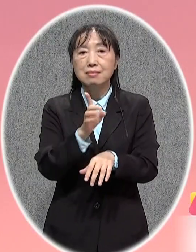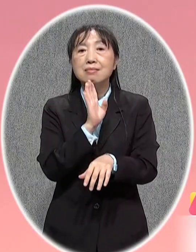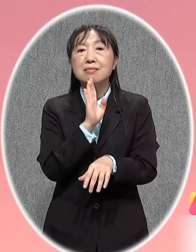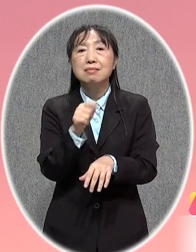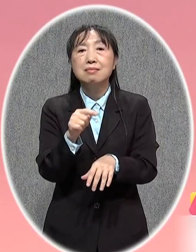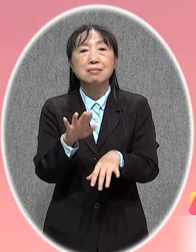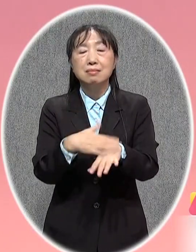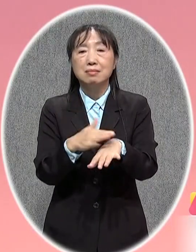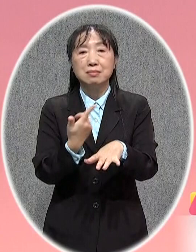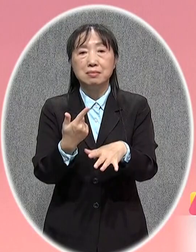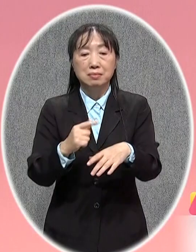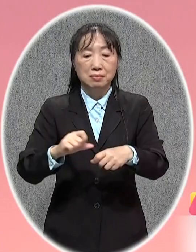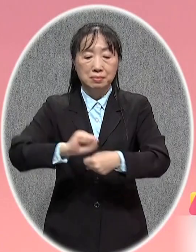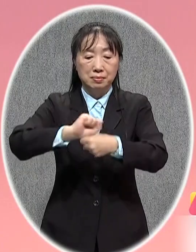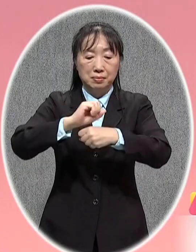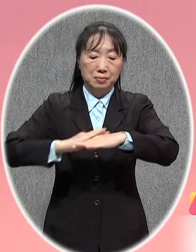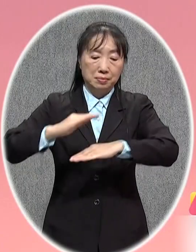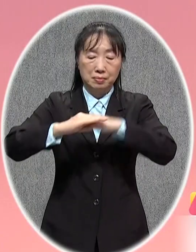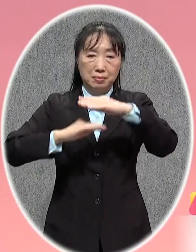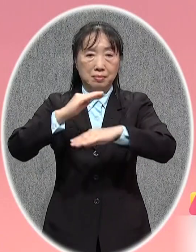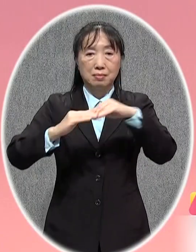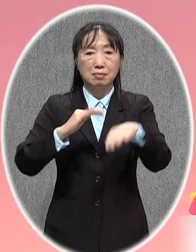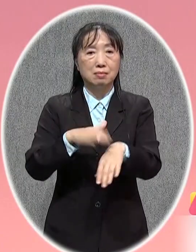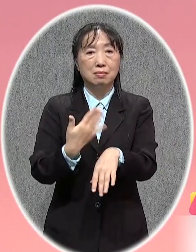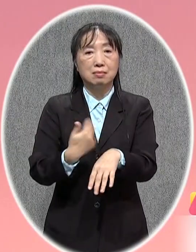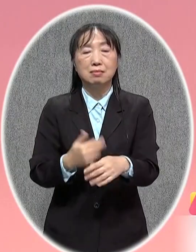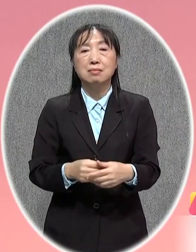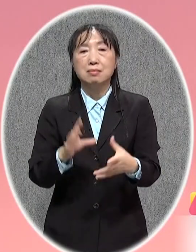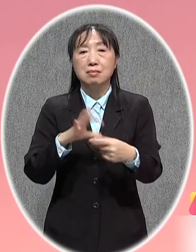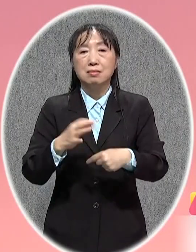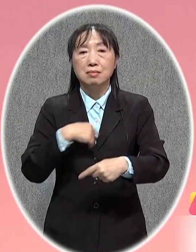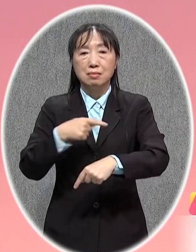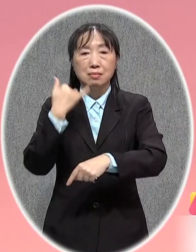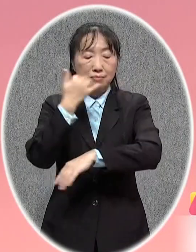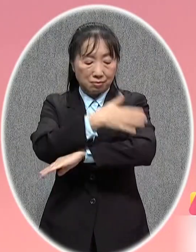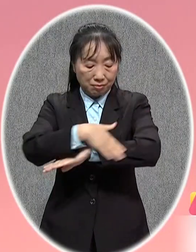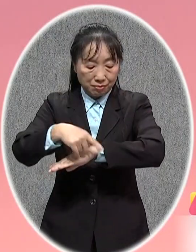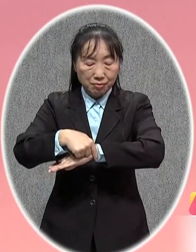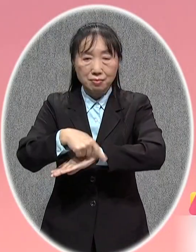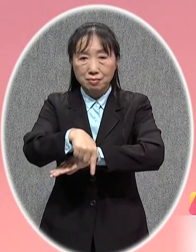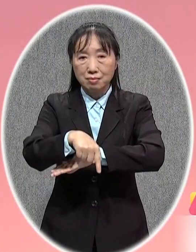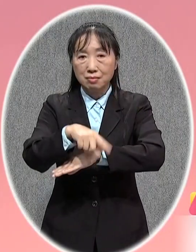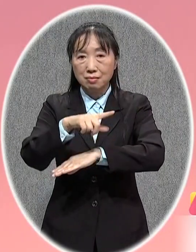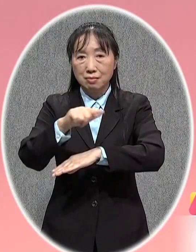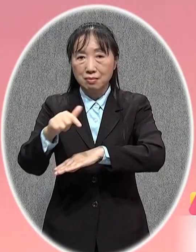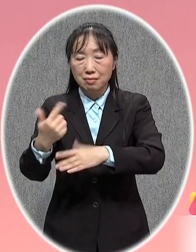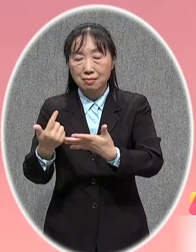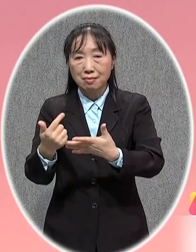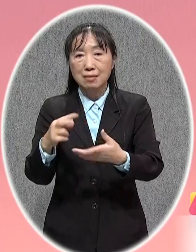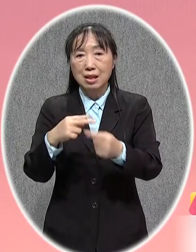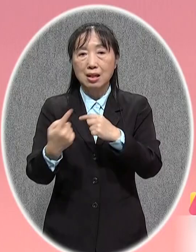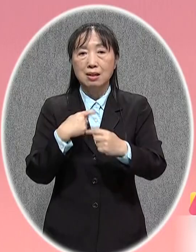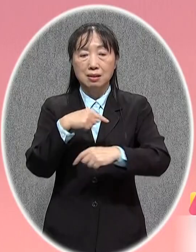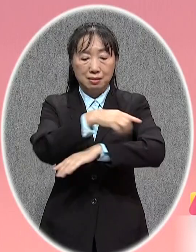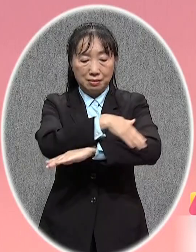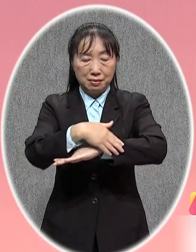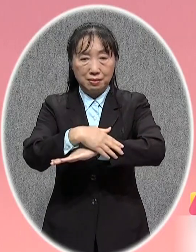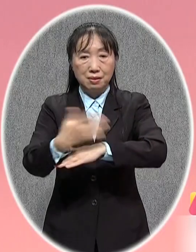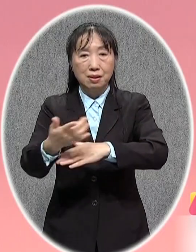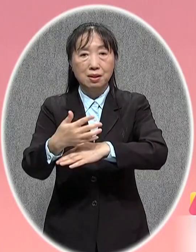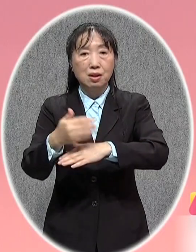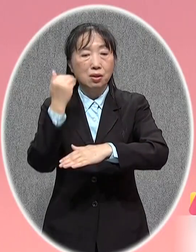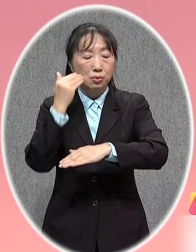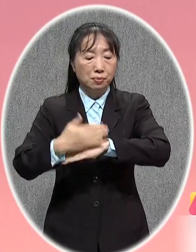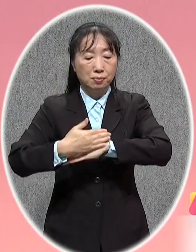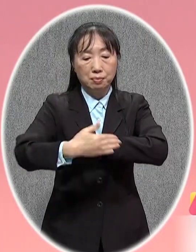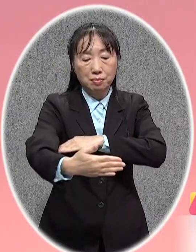反而不会产生淤积。那所以这个离岸结构物跟一般我们定义的就是说从海岸密实的往外